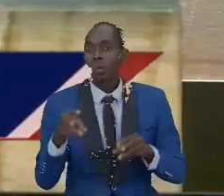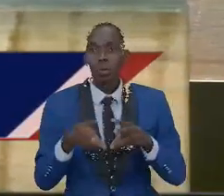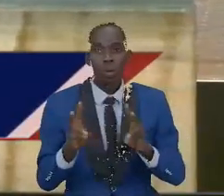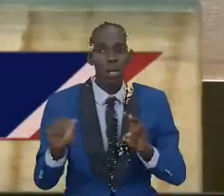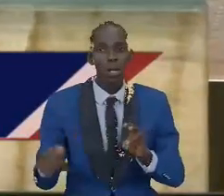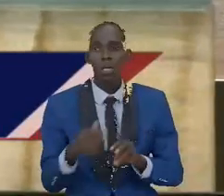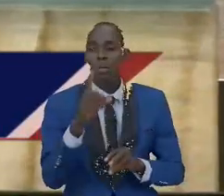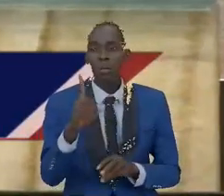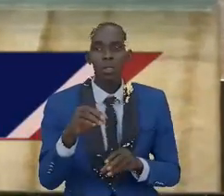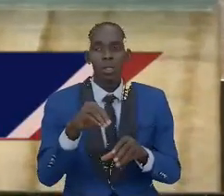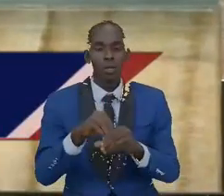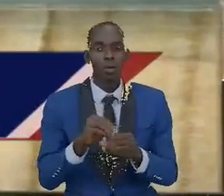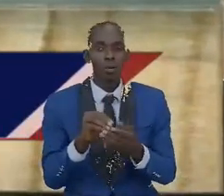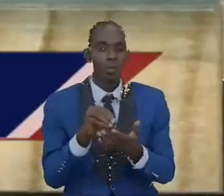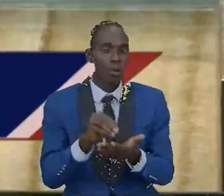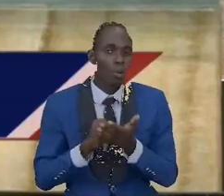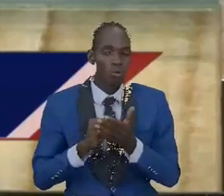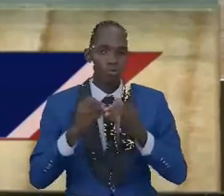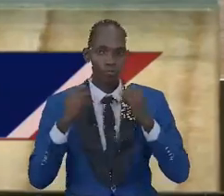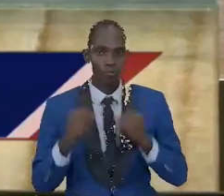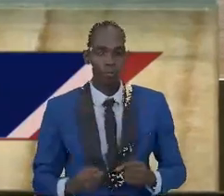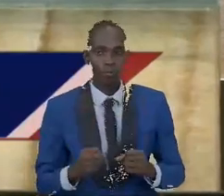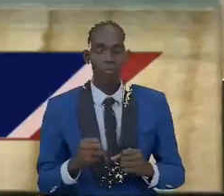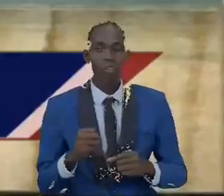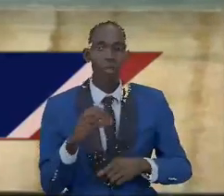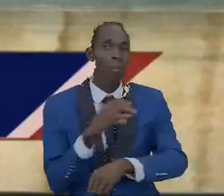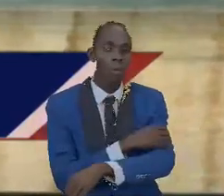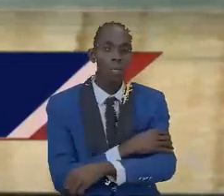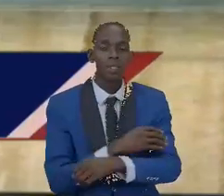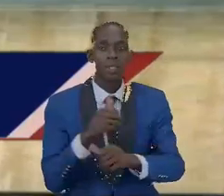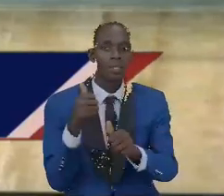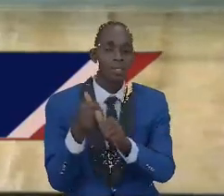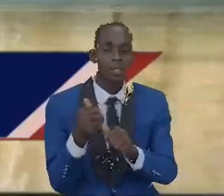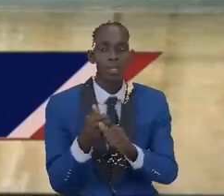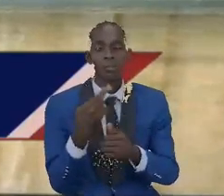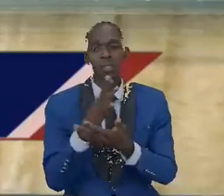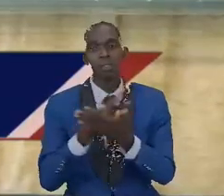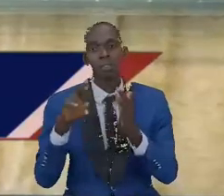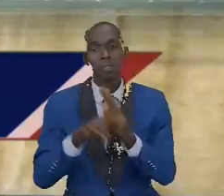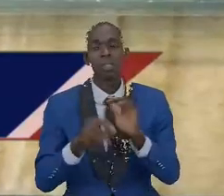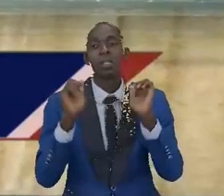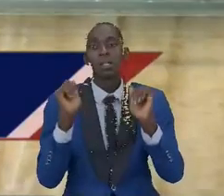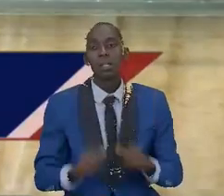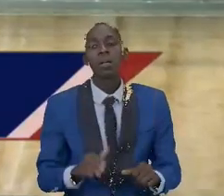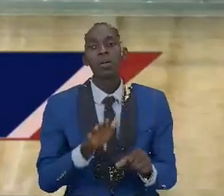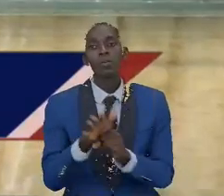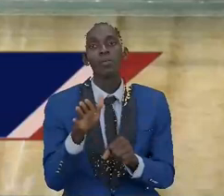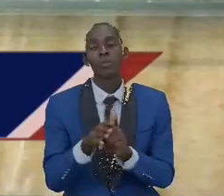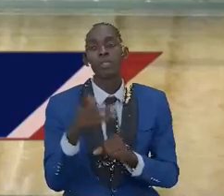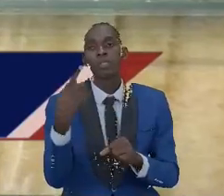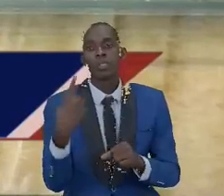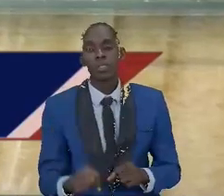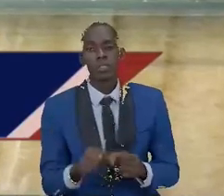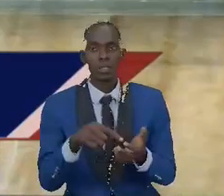aucun autre moyen de quelqu'un par sa force par sa justice propre qui puisse accomplir les